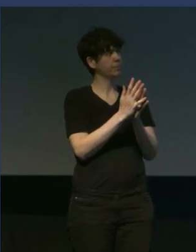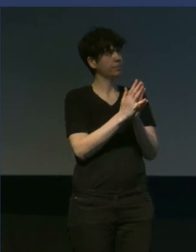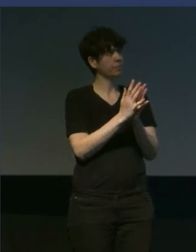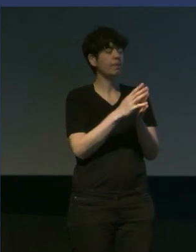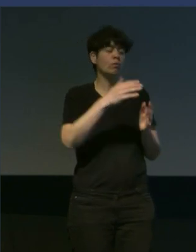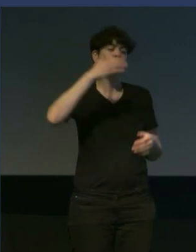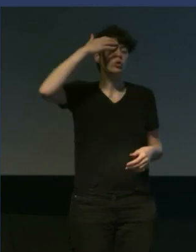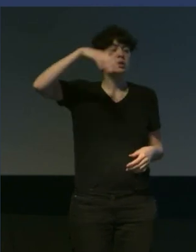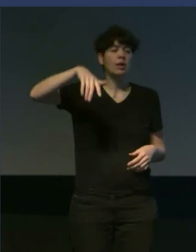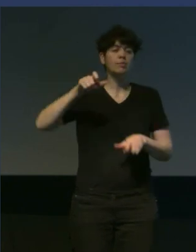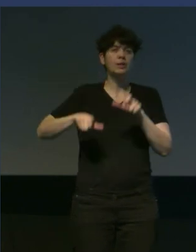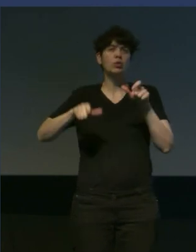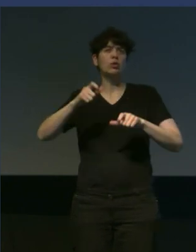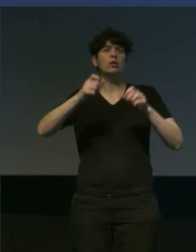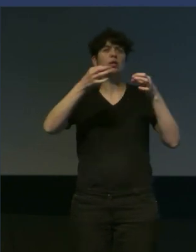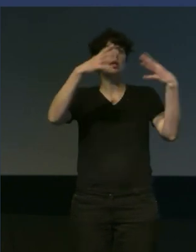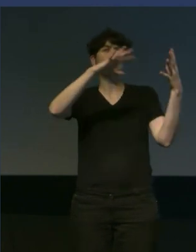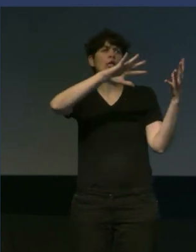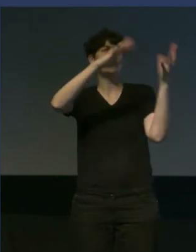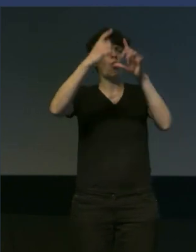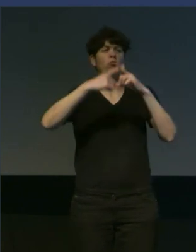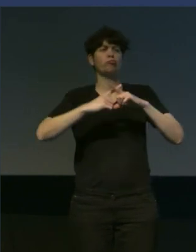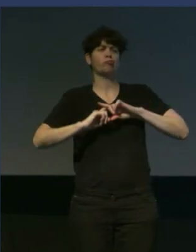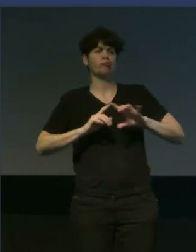on sait que les climato-sceptiques sont